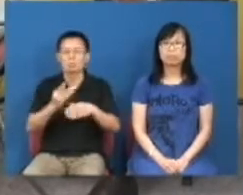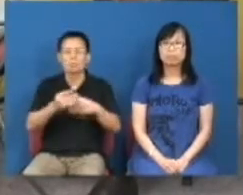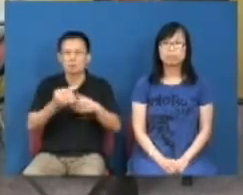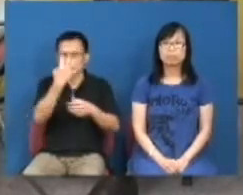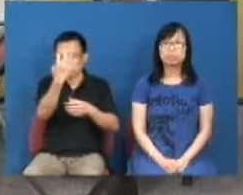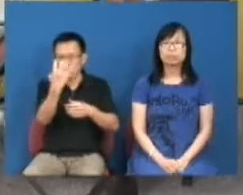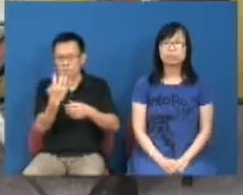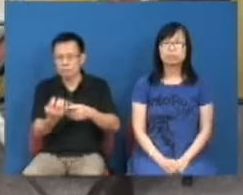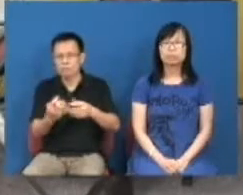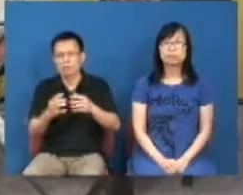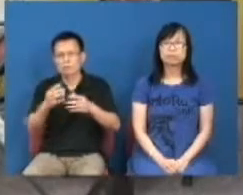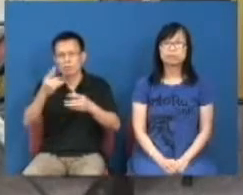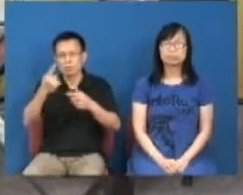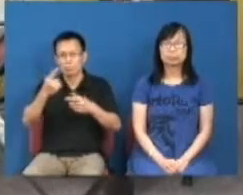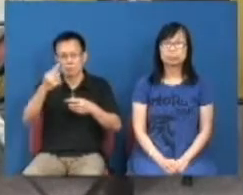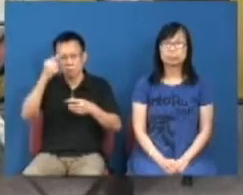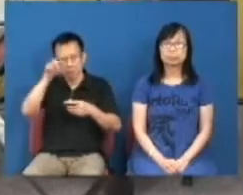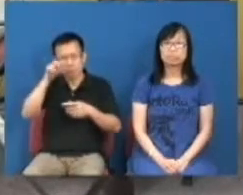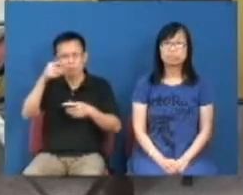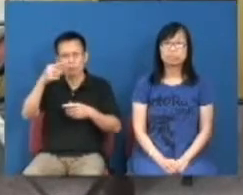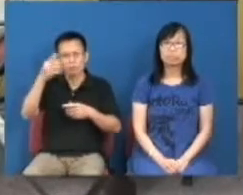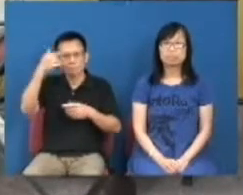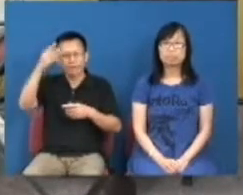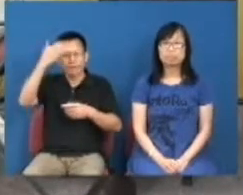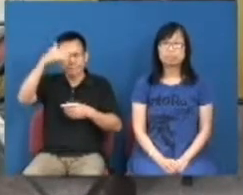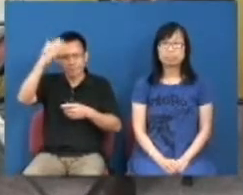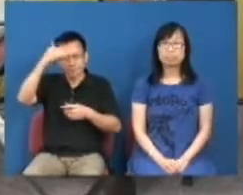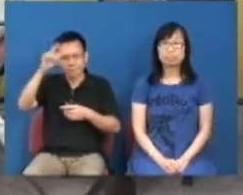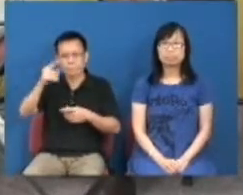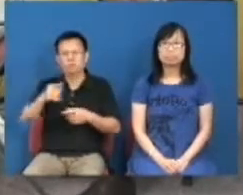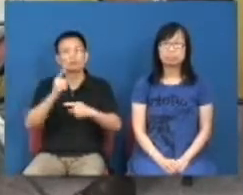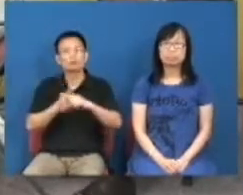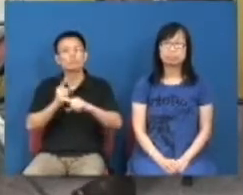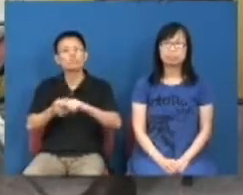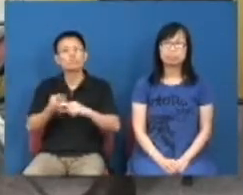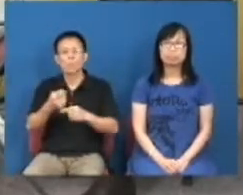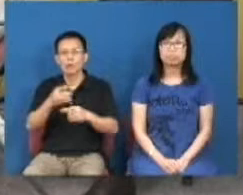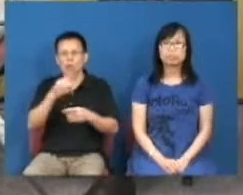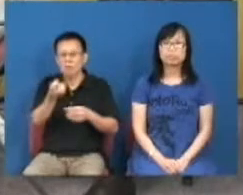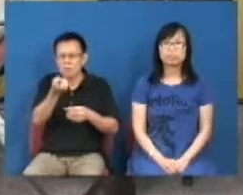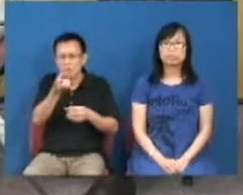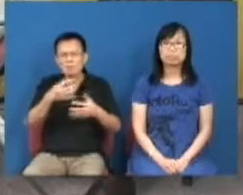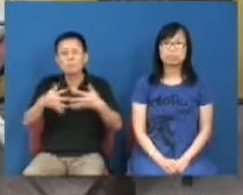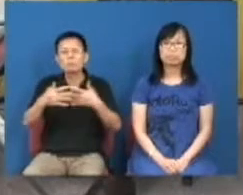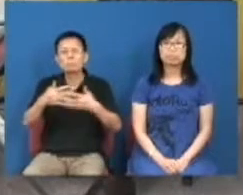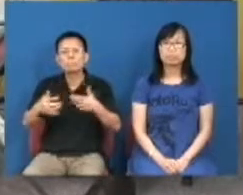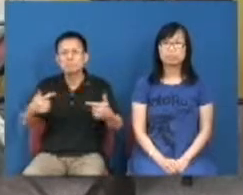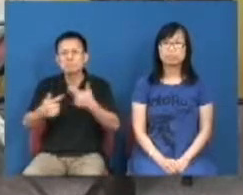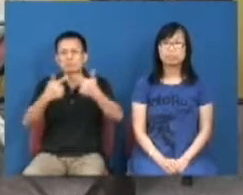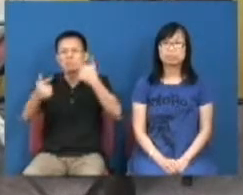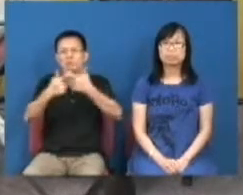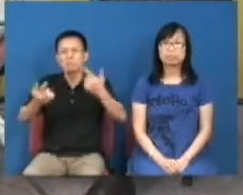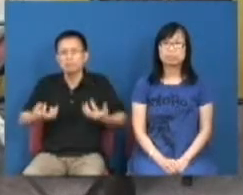睇去，啊終於有少少領悟。 哦， 原來真係你大家為咗芝麻綠豆嘅事，自己咁勞